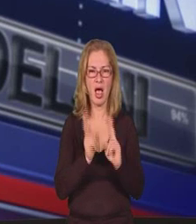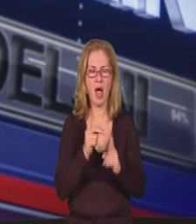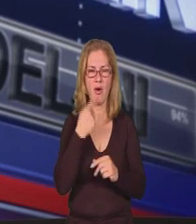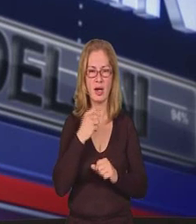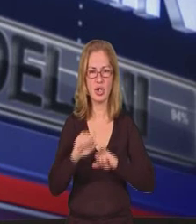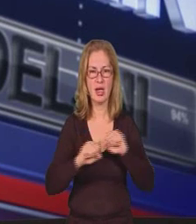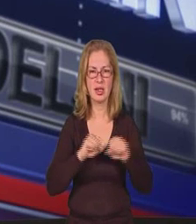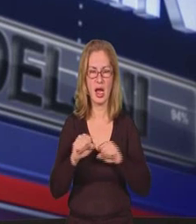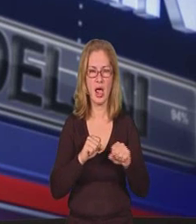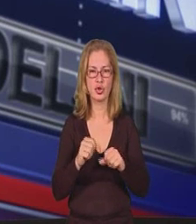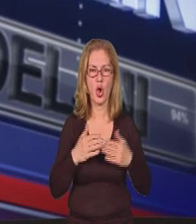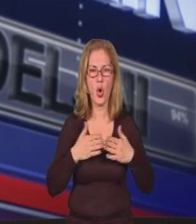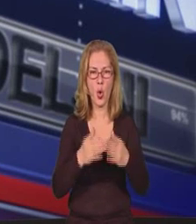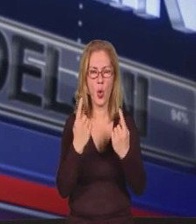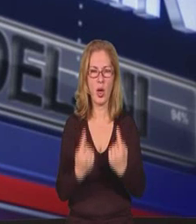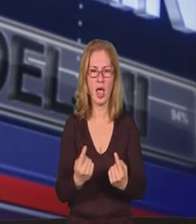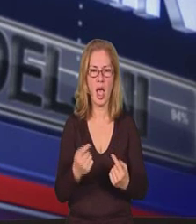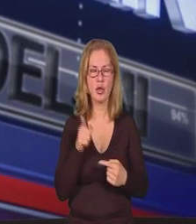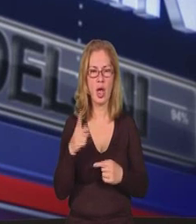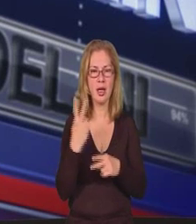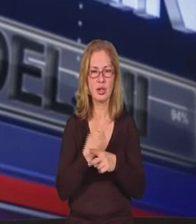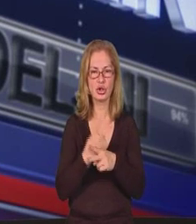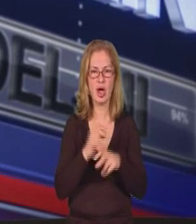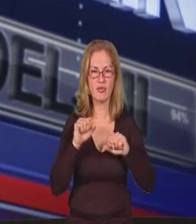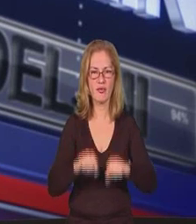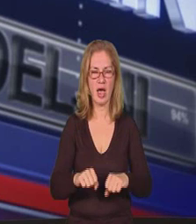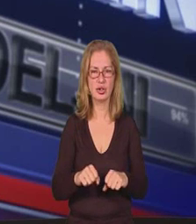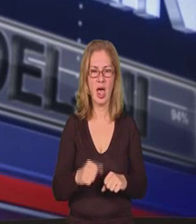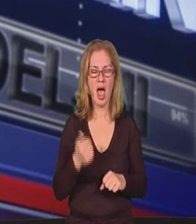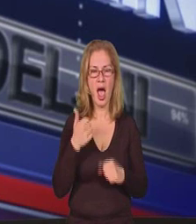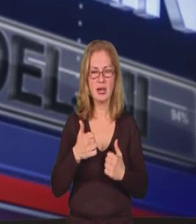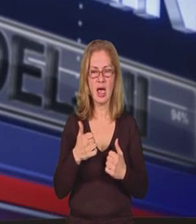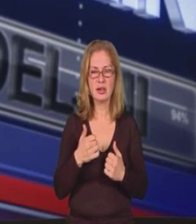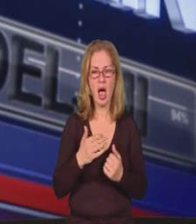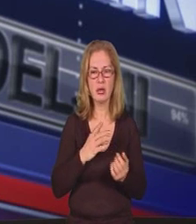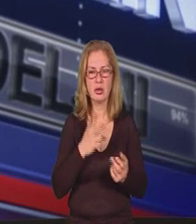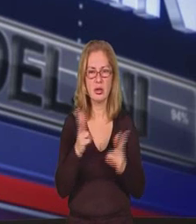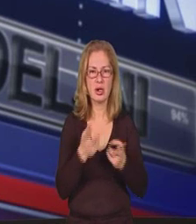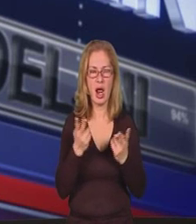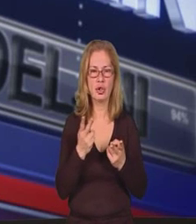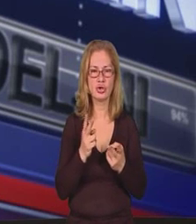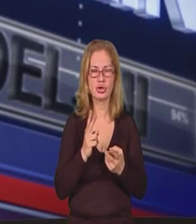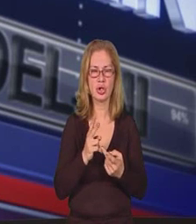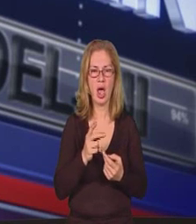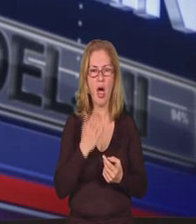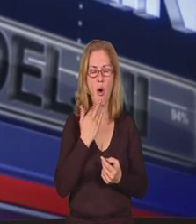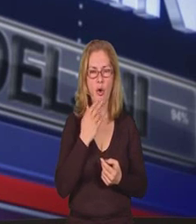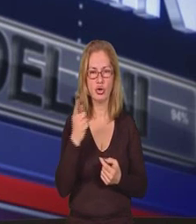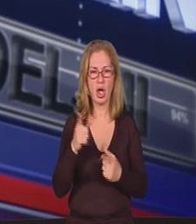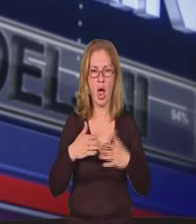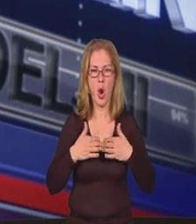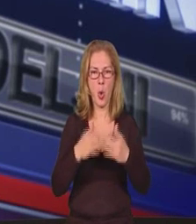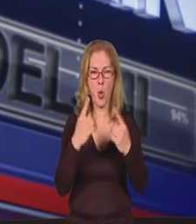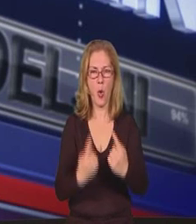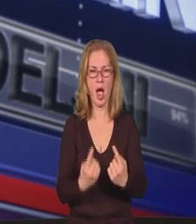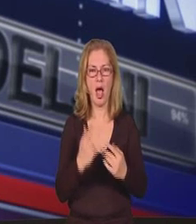Kako kaže direktor Luke Novi Sad, trenutno je luka državno vlasništvo, a sad se određuju načini privatizacije, odnosno traži odgovor na pitanje hoće